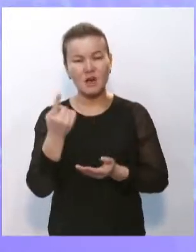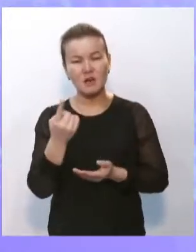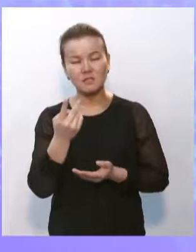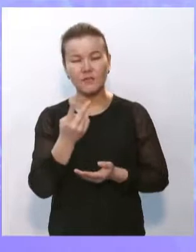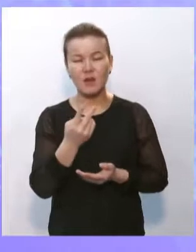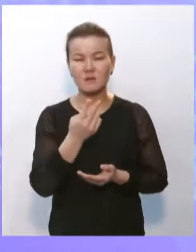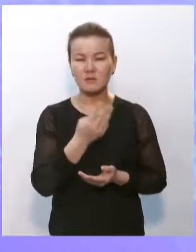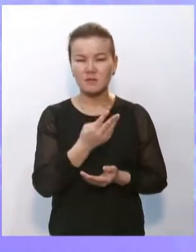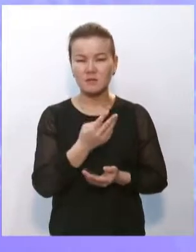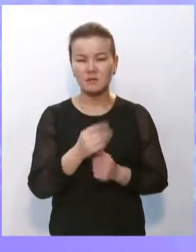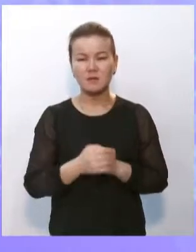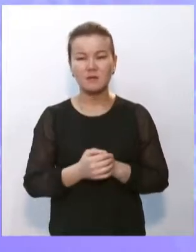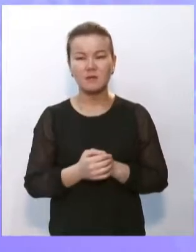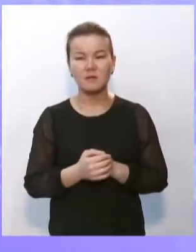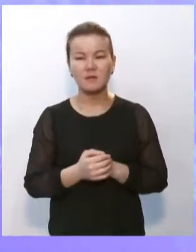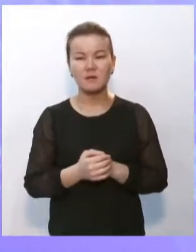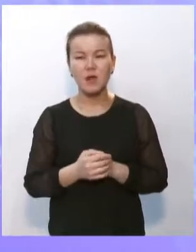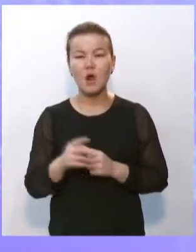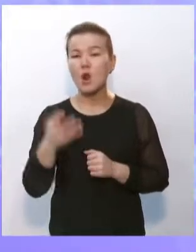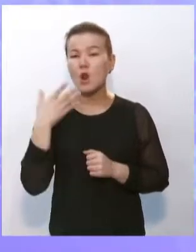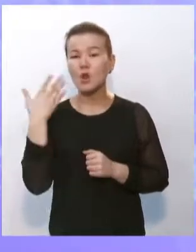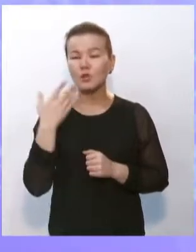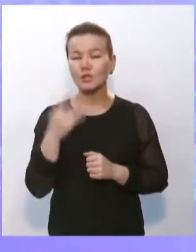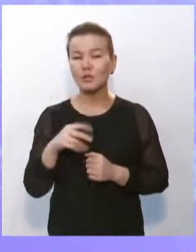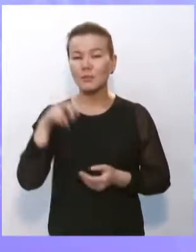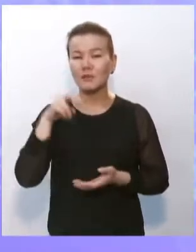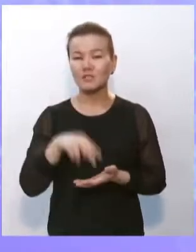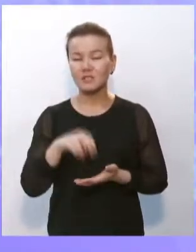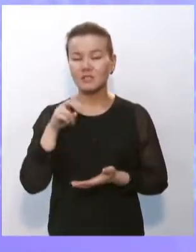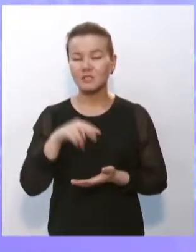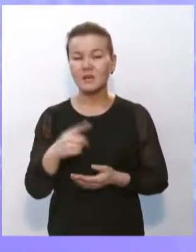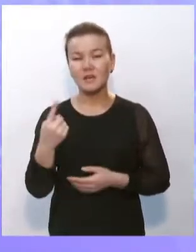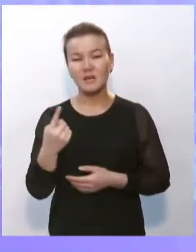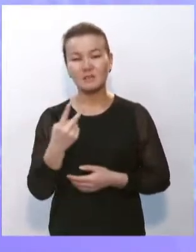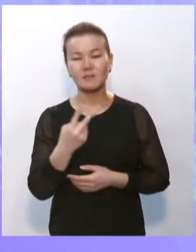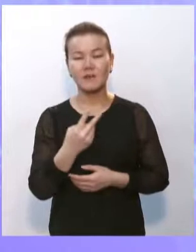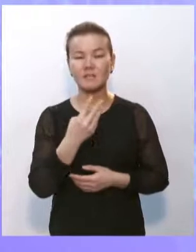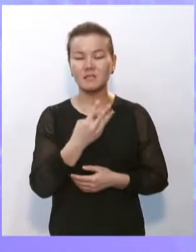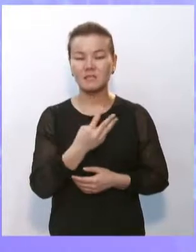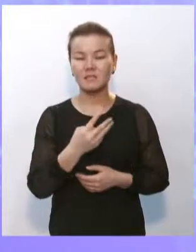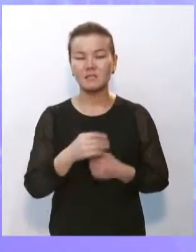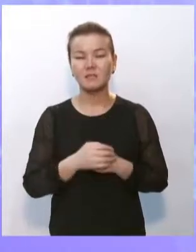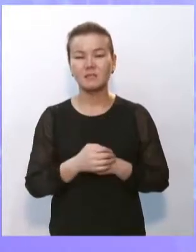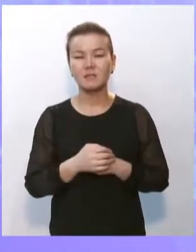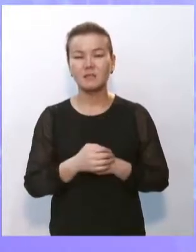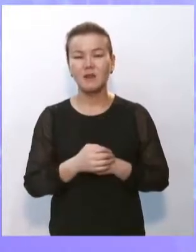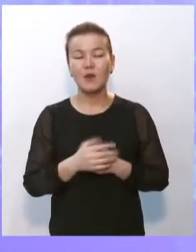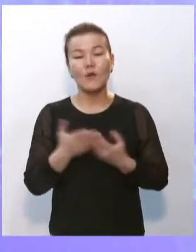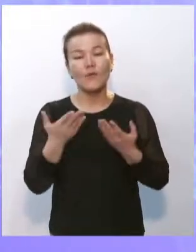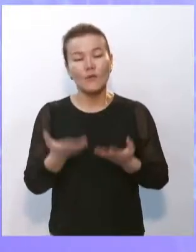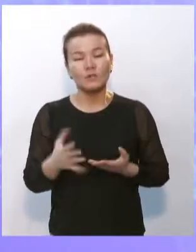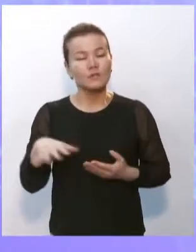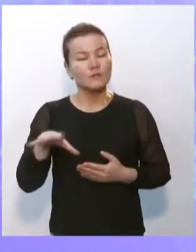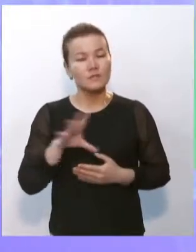раз-два-три легкие прыжки раз два три вот и